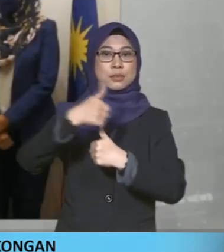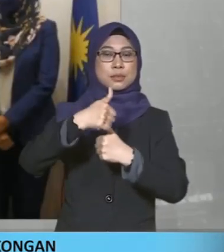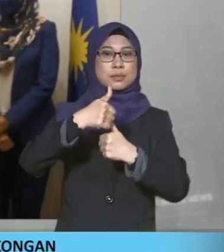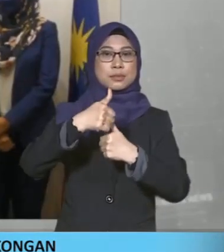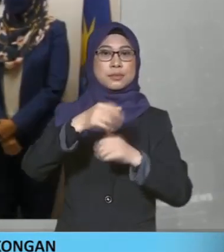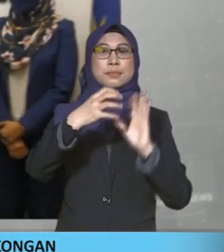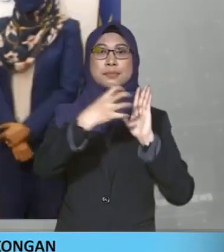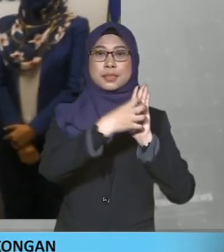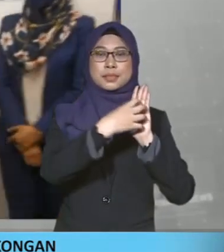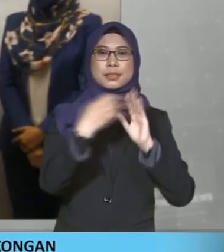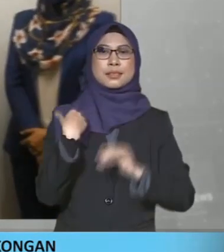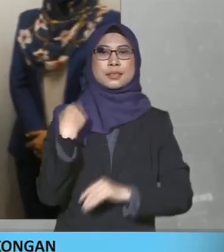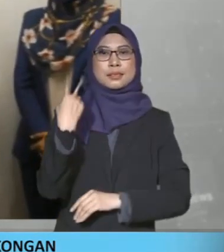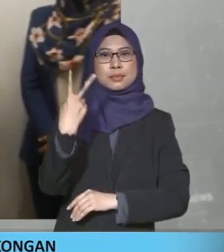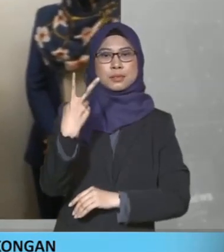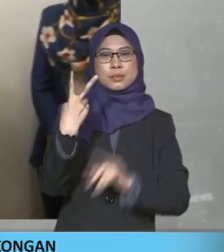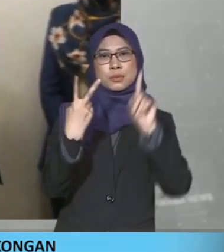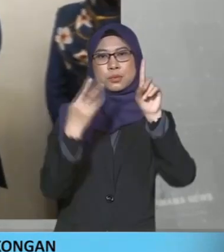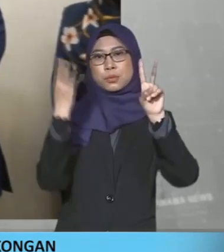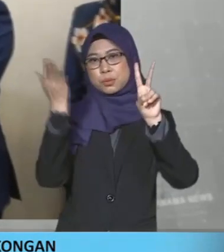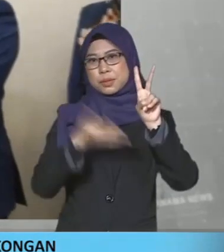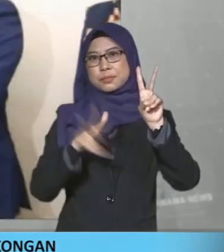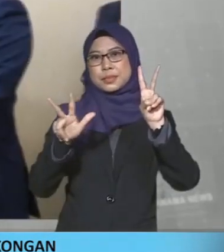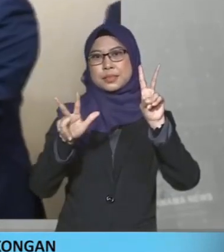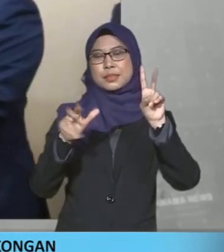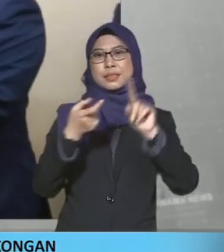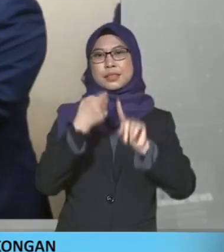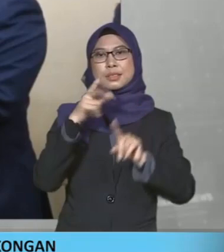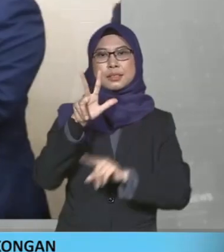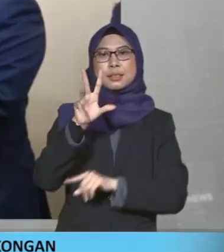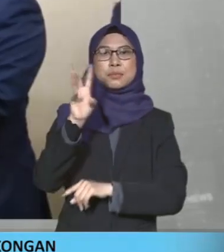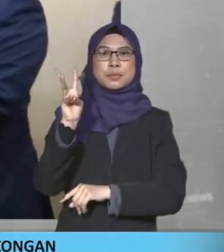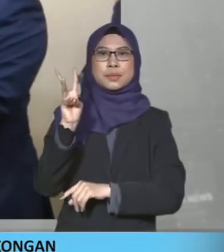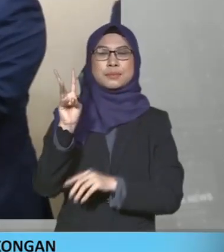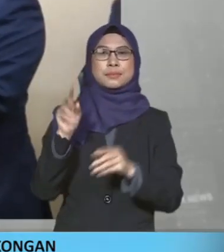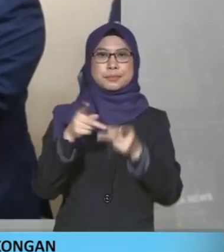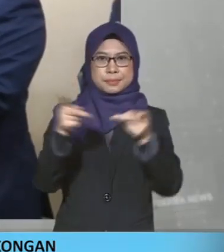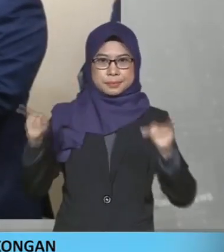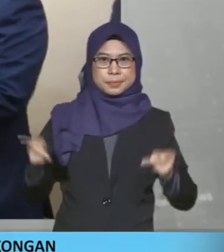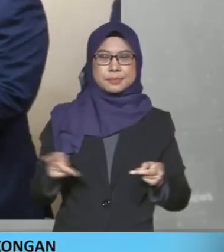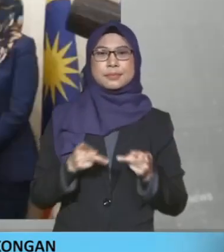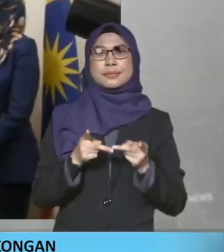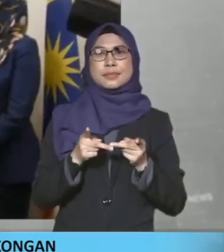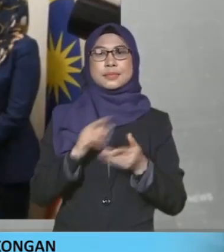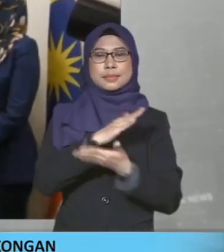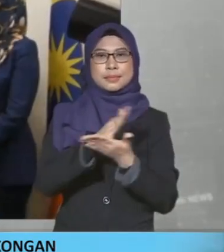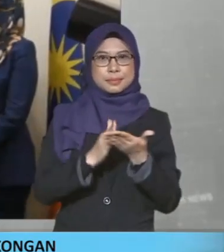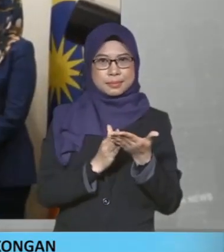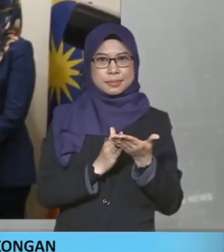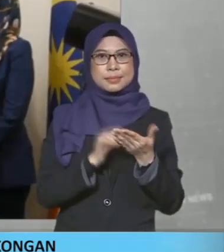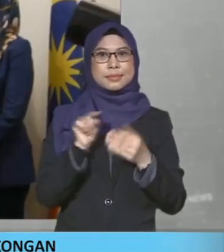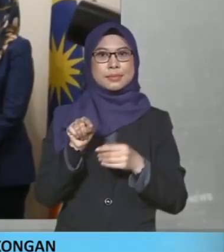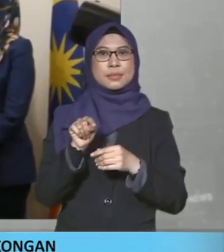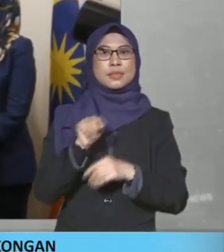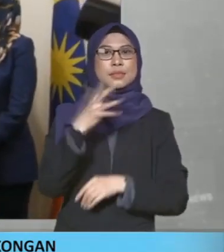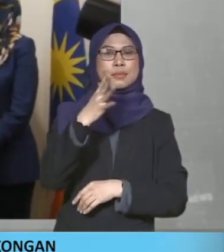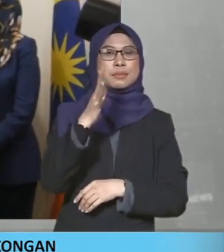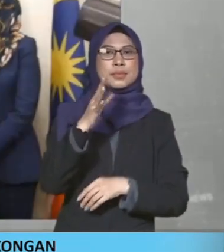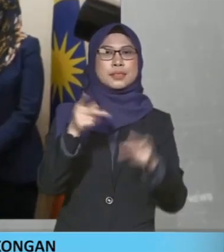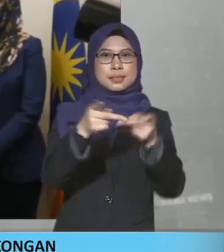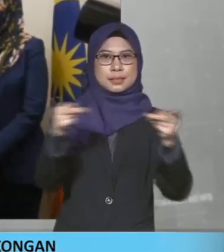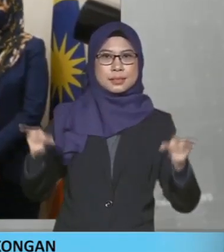kini mempunyai 23 daripada 36 kerusi Dewan Undangan Negeri dengan sebahagian besar iaitu 15